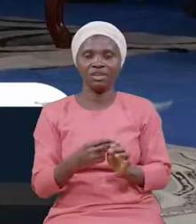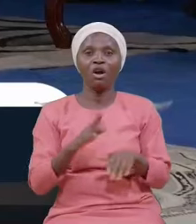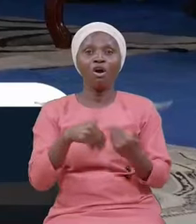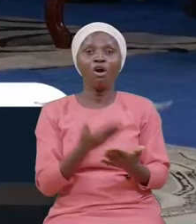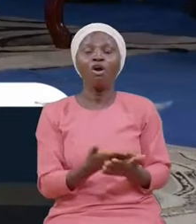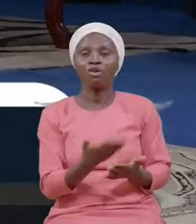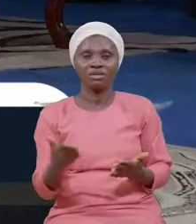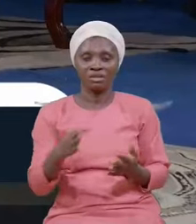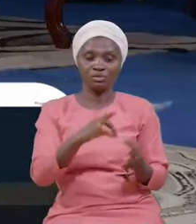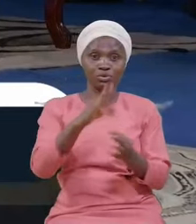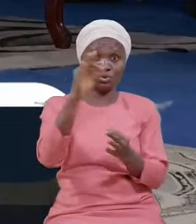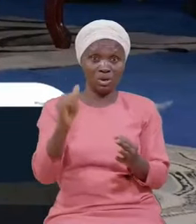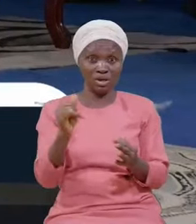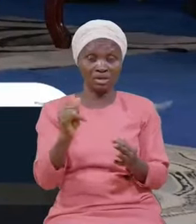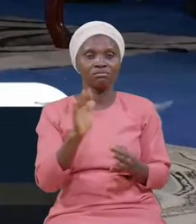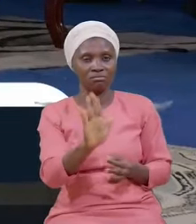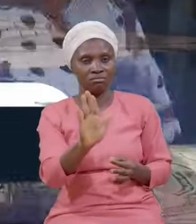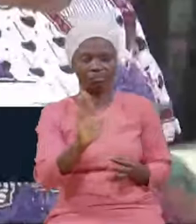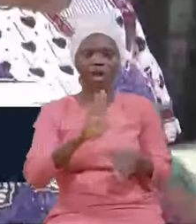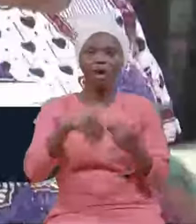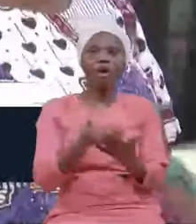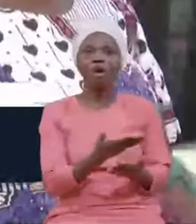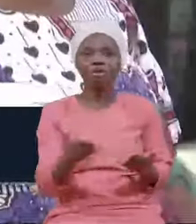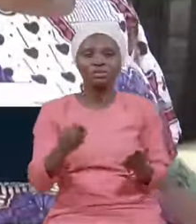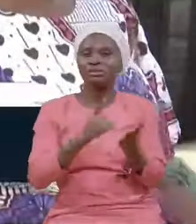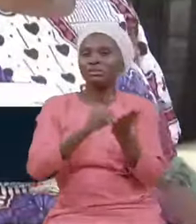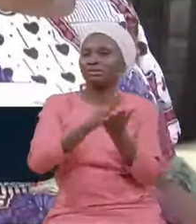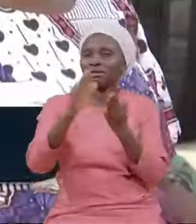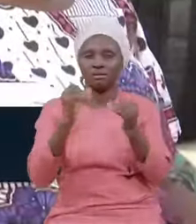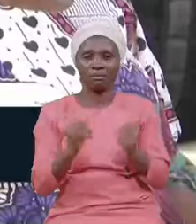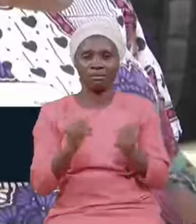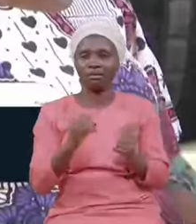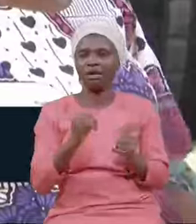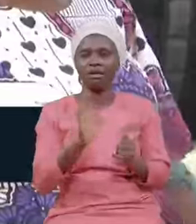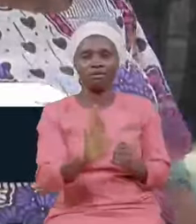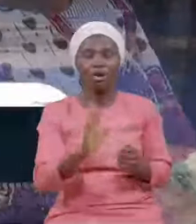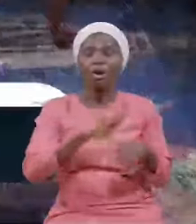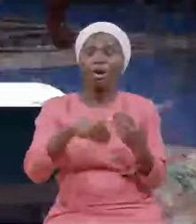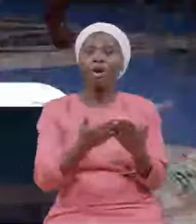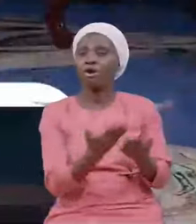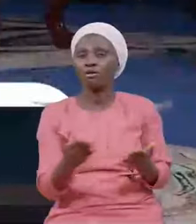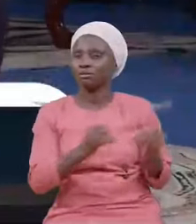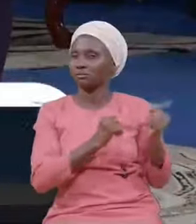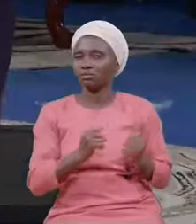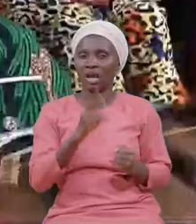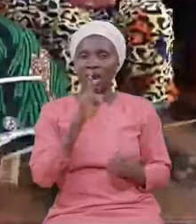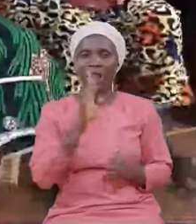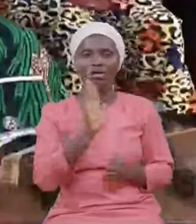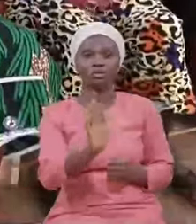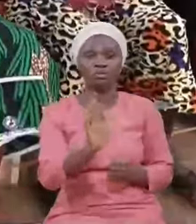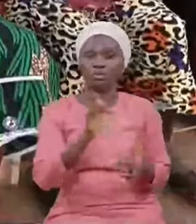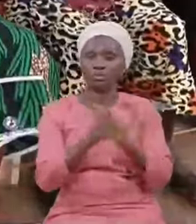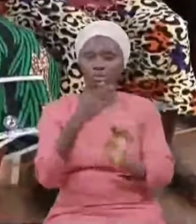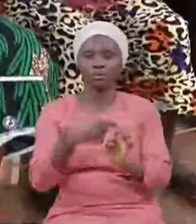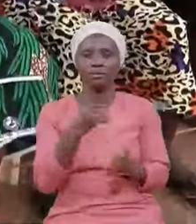Tout ce qui est spirituel, toute chose surnaturelle, toute chose qui fortifie, c'est pour toi au nom de